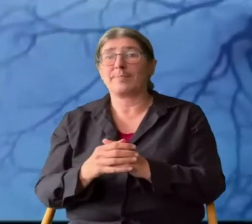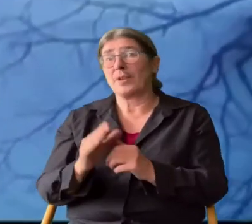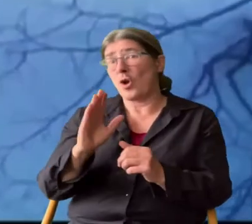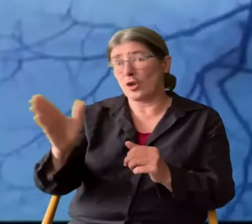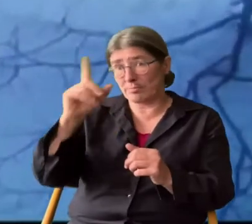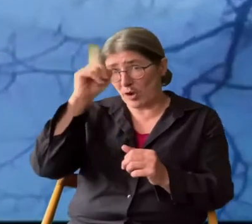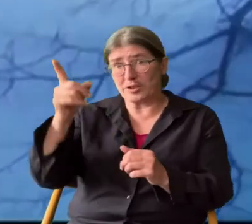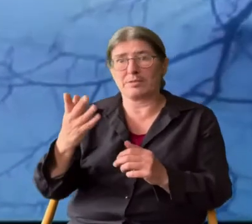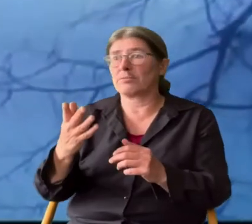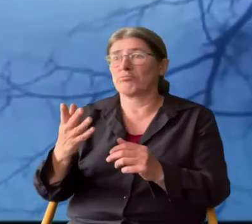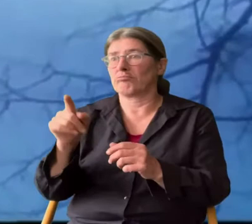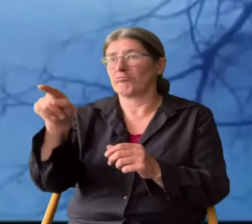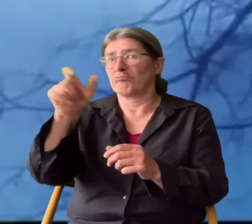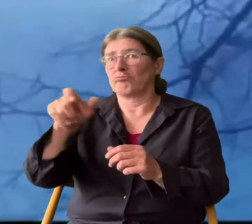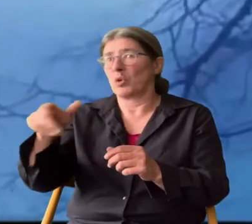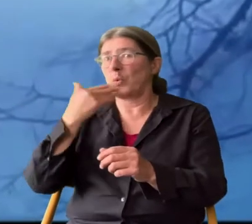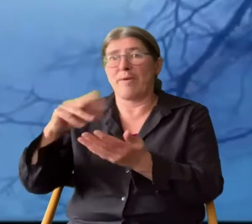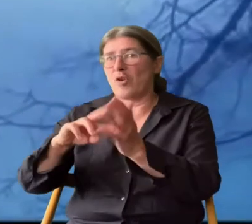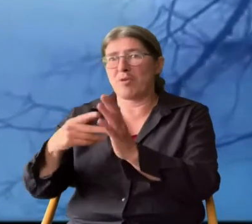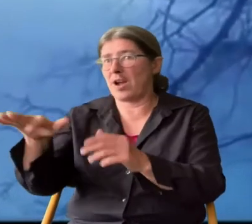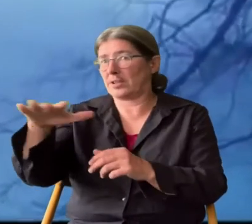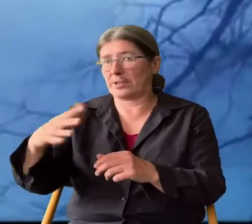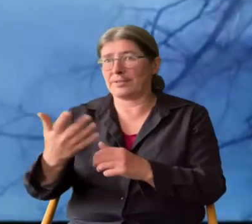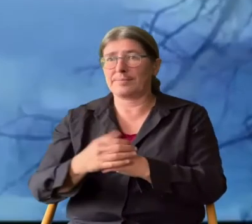In Ostpreußen ist niemand vorbereitet.